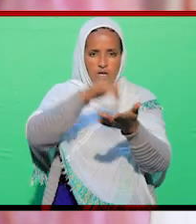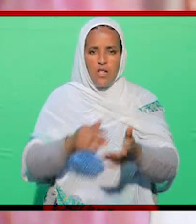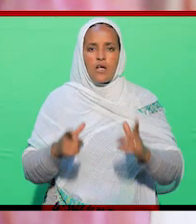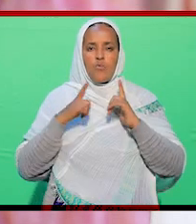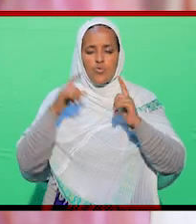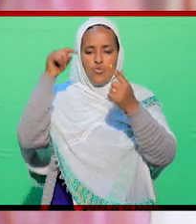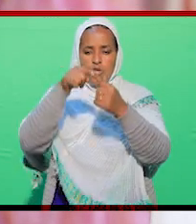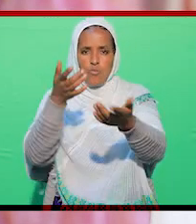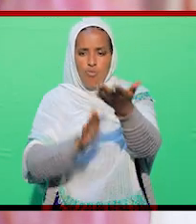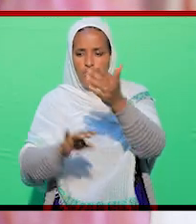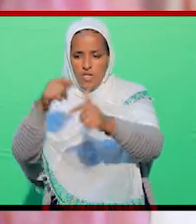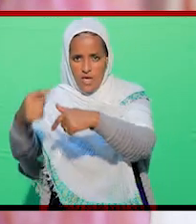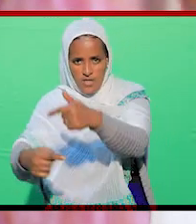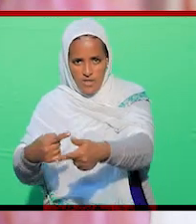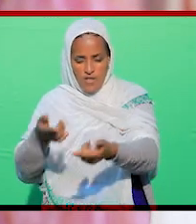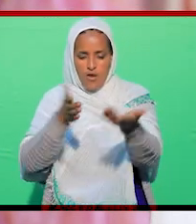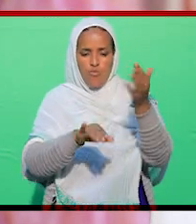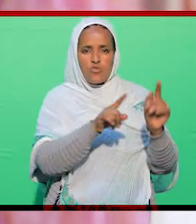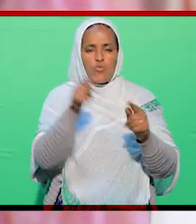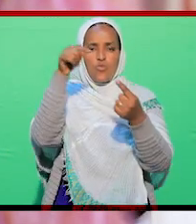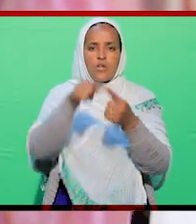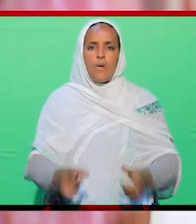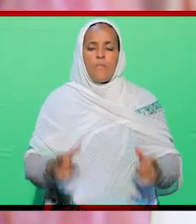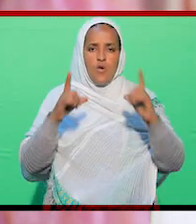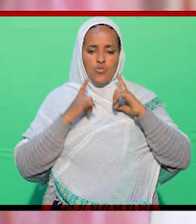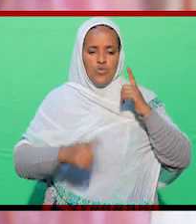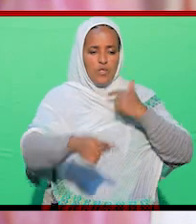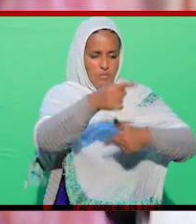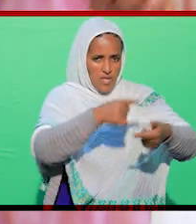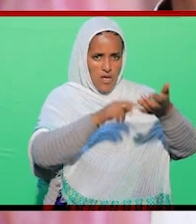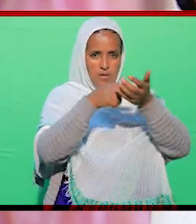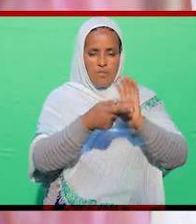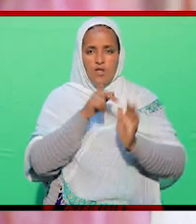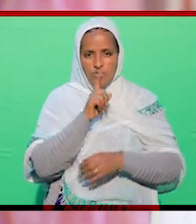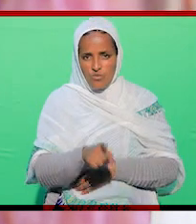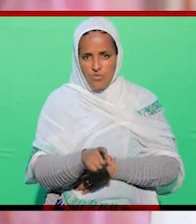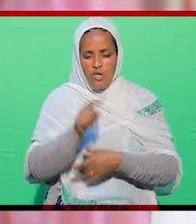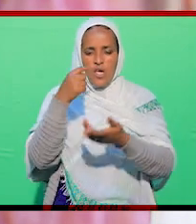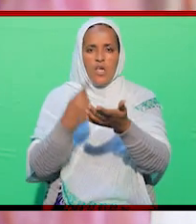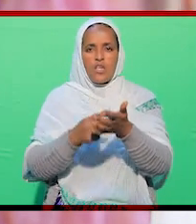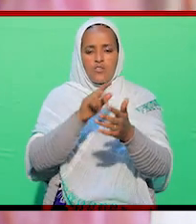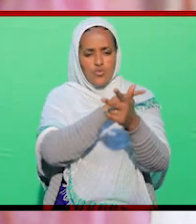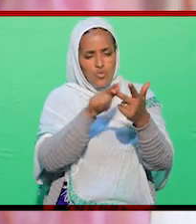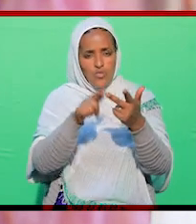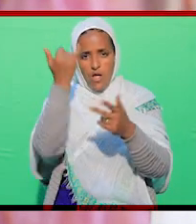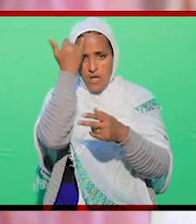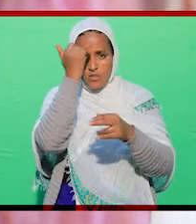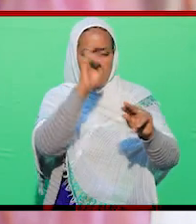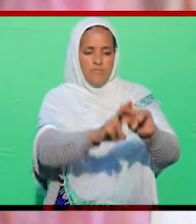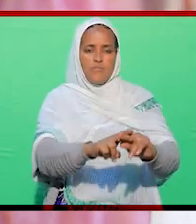ካለመኖር ወደ መኖር መጣን፣ እንደገና ከመኖር ደግሞ ወደ ሞት ሄድ፣ ከሞት ደግሞ ወደ መኖር እንመጣለን ማለት